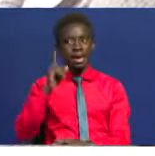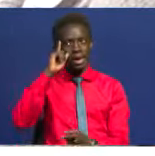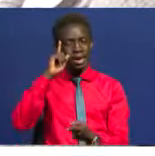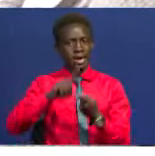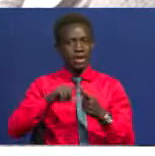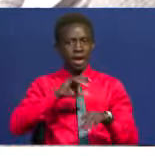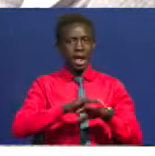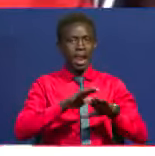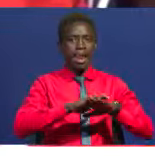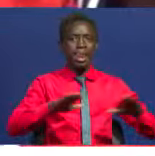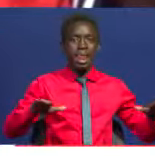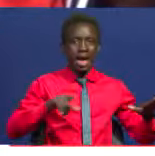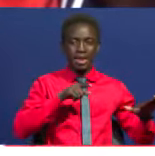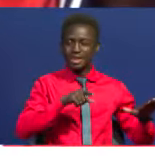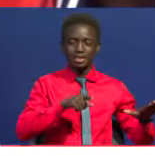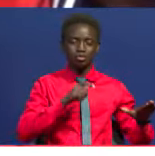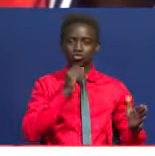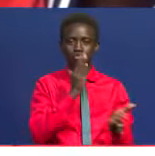sheria.